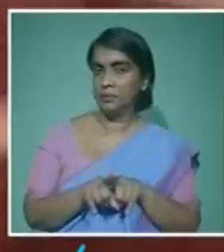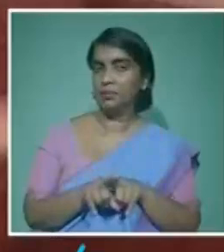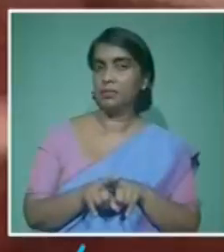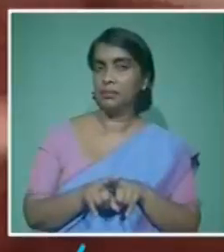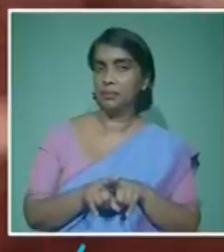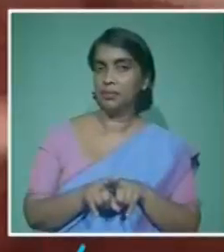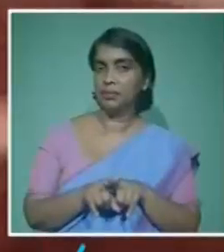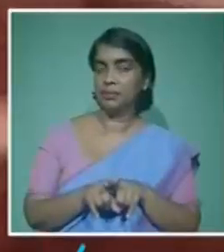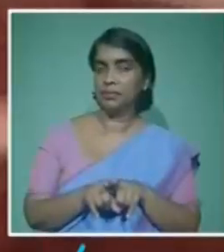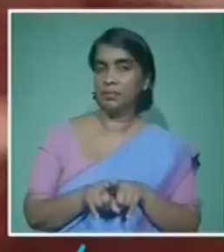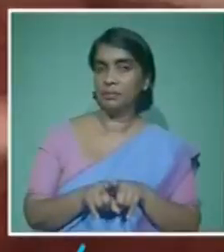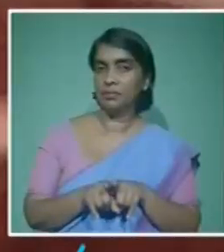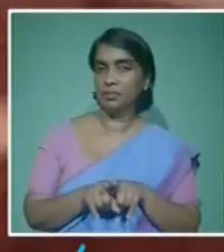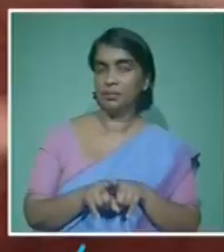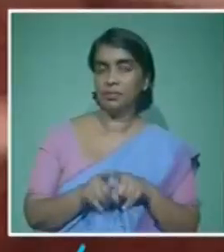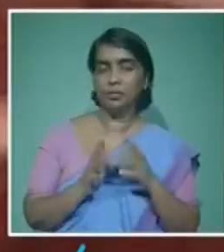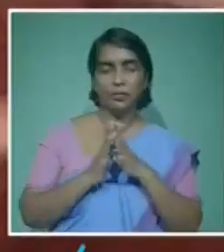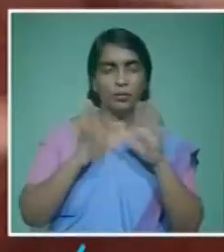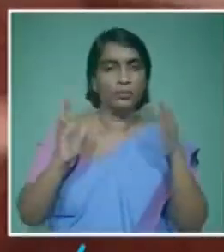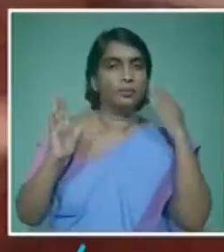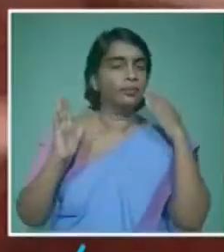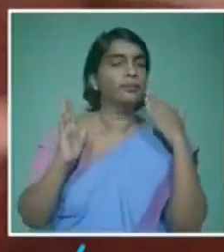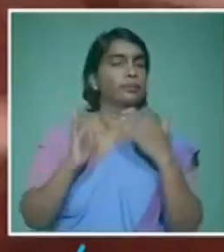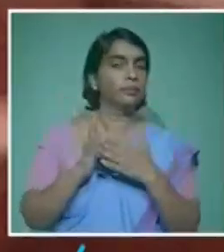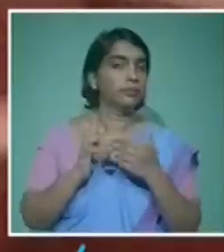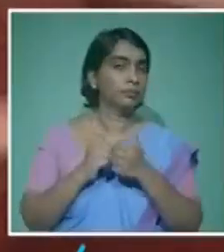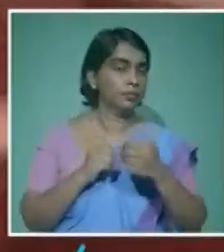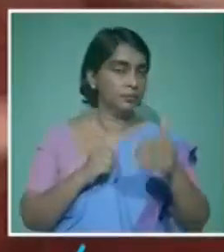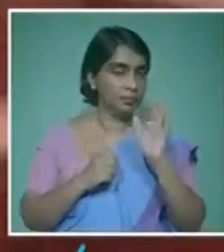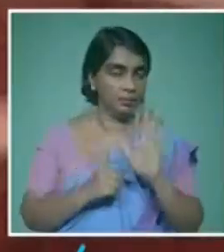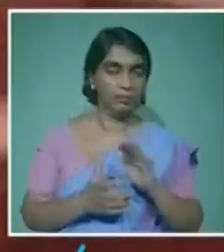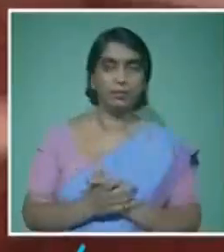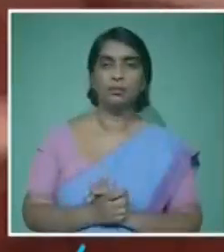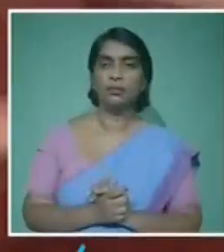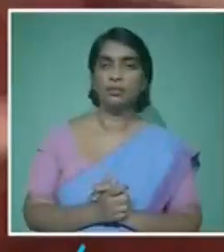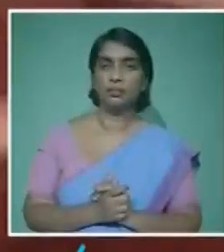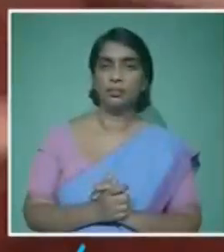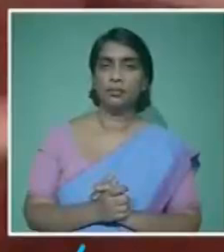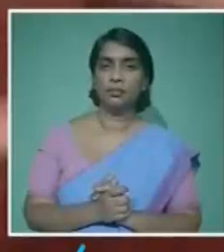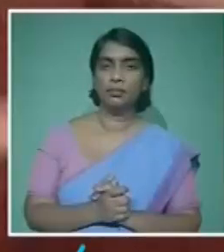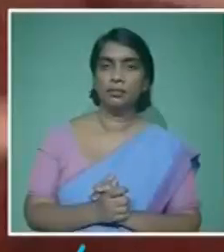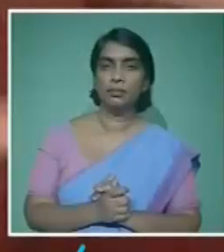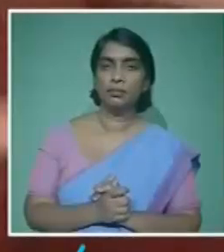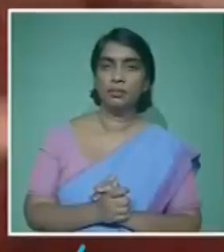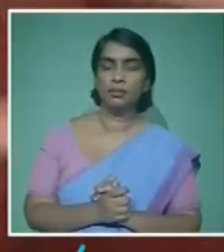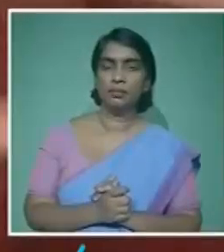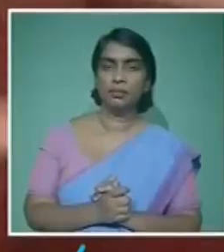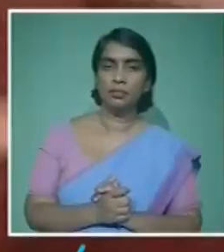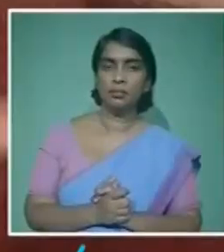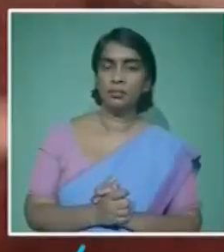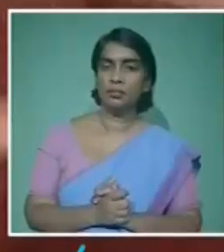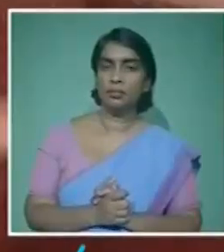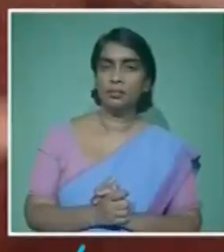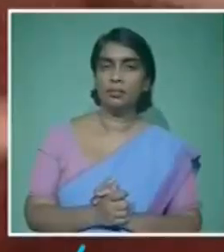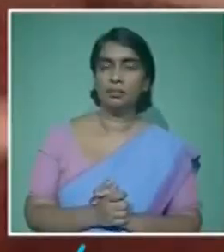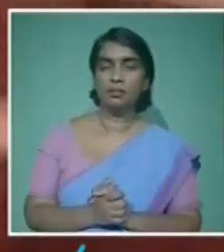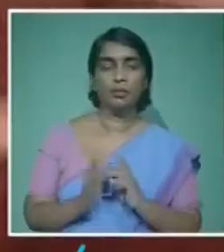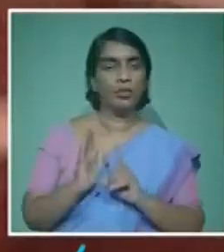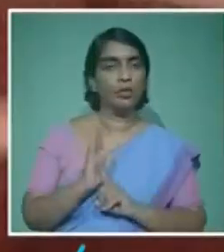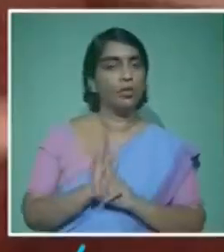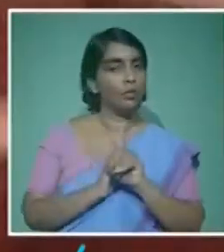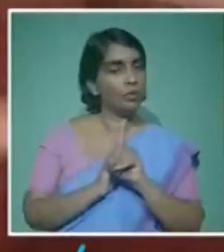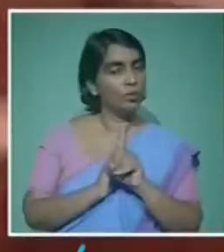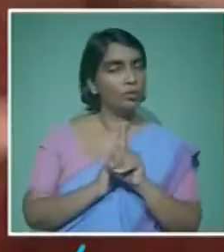கூடுகளினால் ஆன மீனின வளர்ப்பு தொடர்பில் நாங்கள் நடவடிக்கையை முன்னெடுத்து வருகின்றோம். தற்போது வடக்கு மற்றும் கிழக்கு